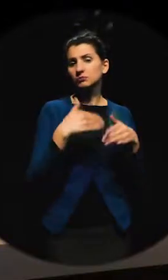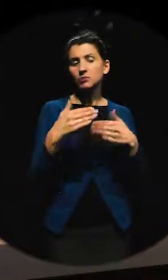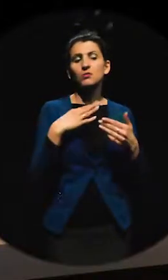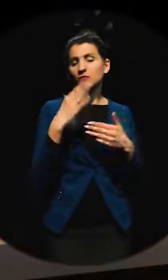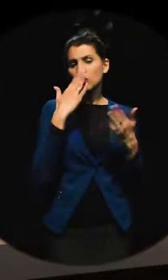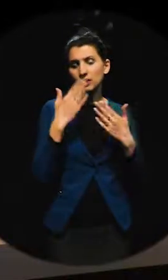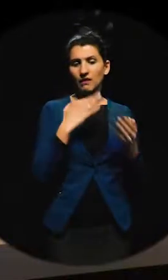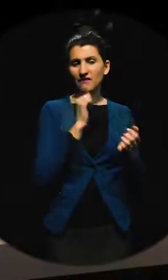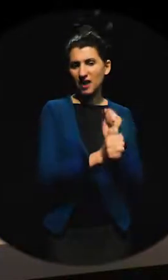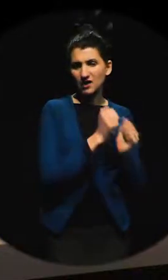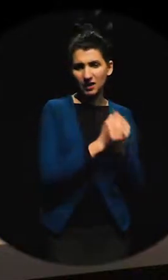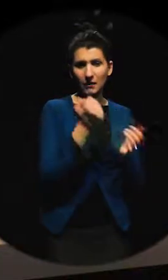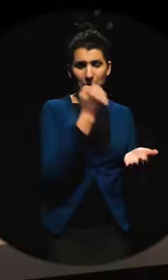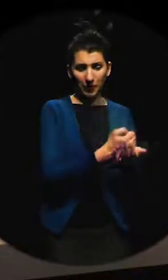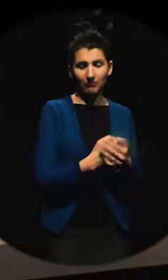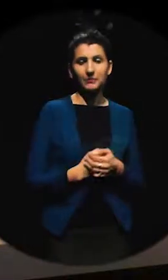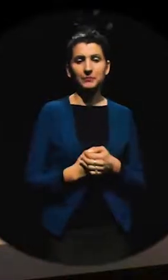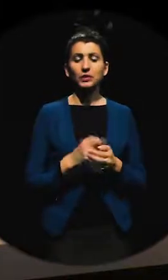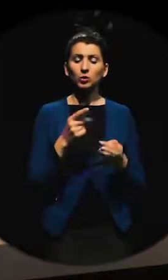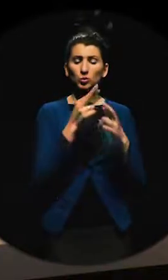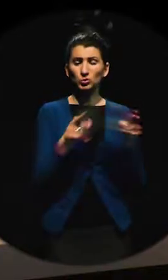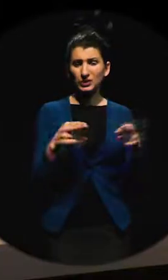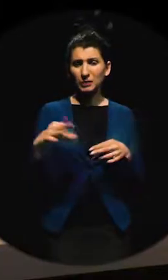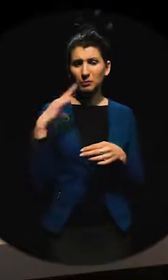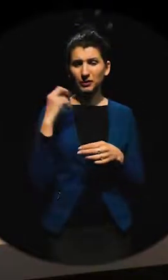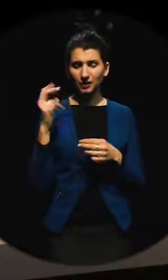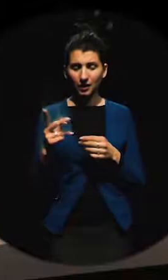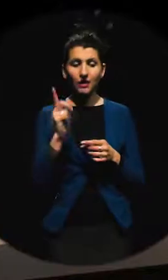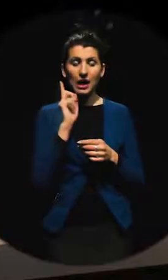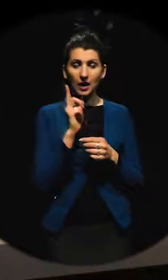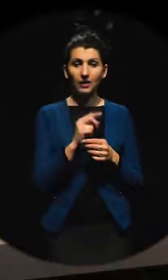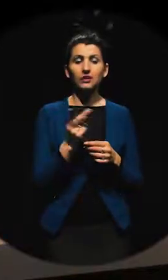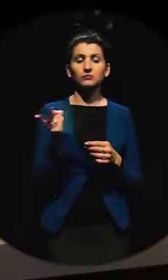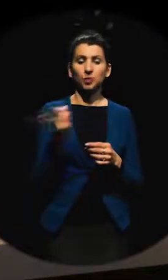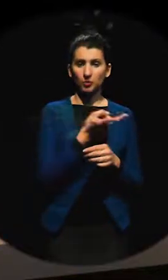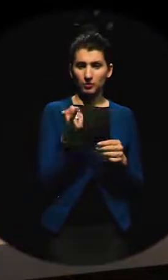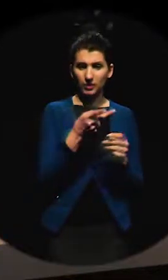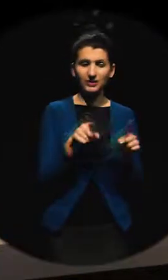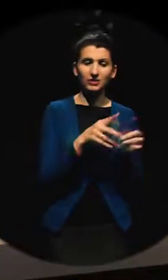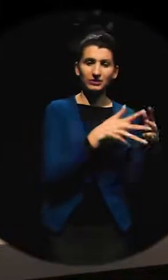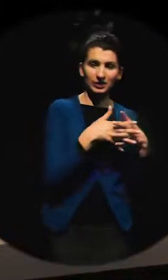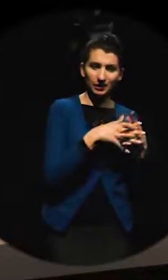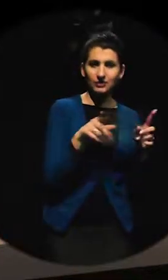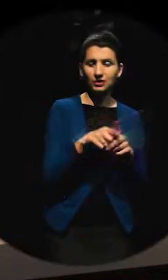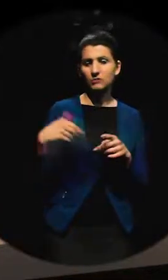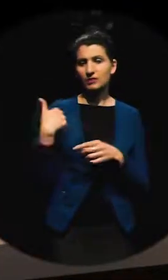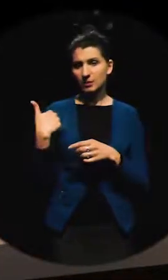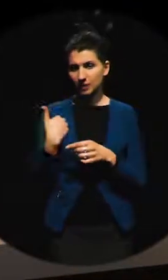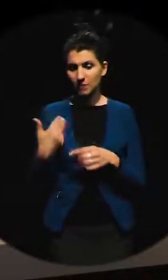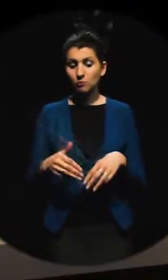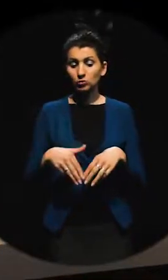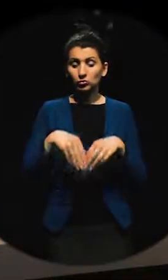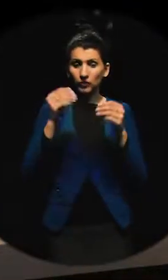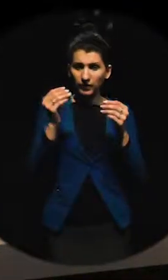prawa. Natomiast i w jednym i w drugim przypadku, co Szekspir podkreśla, w początkowym okresie